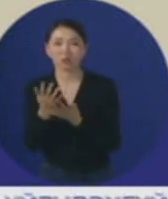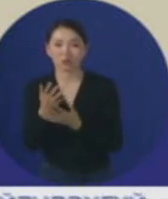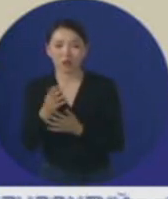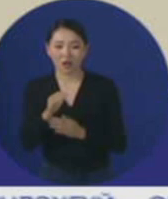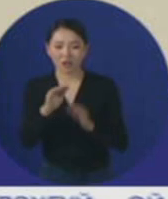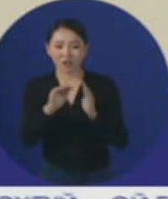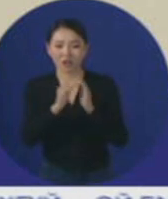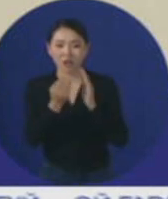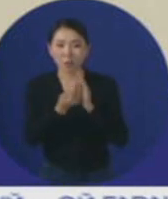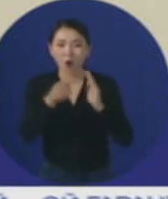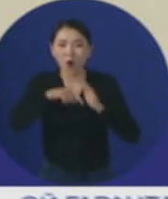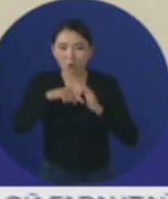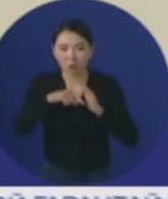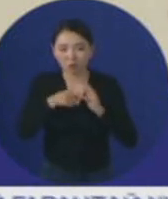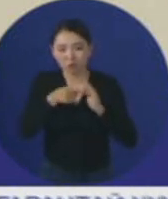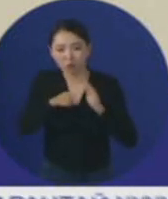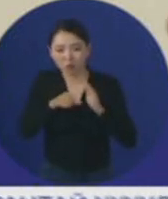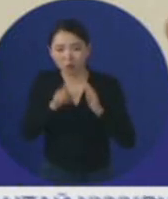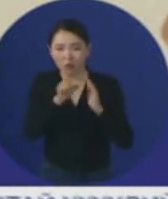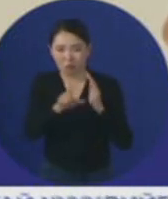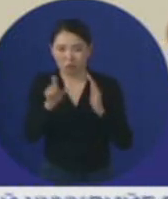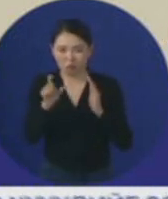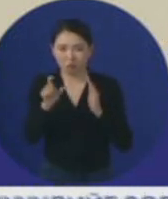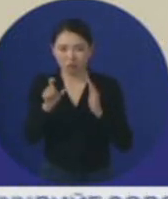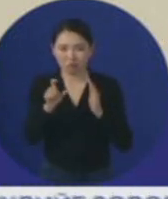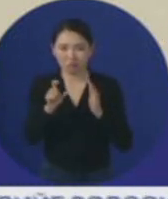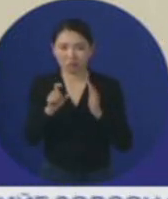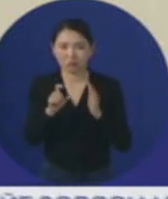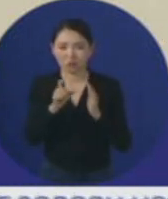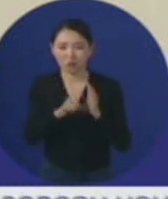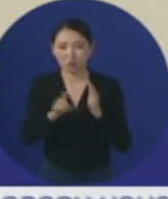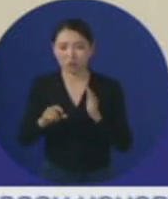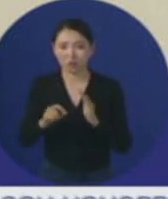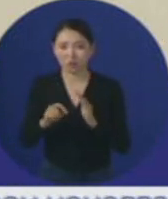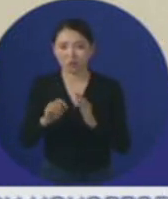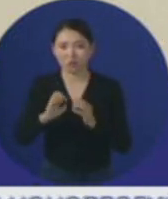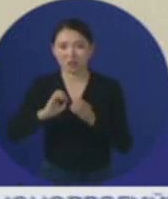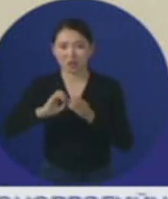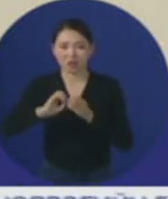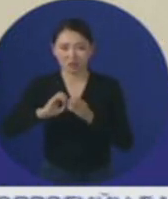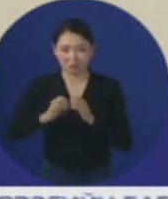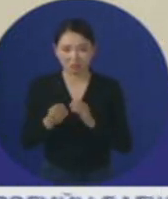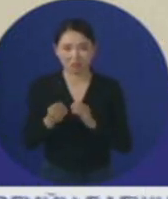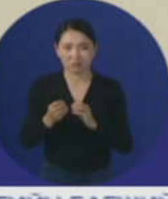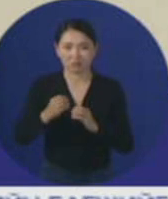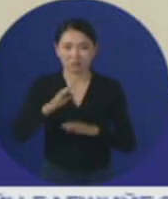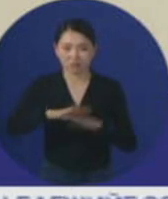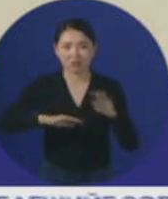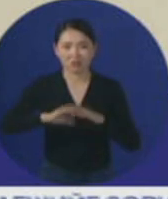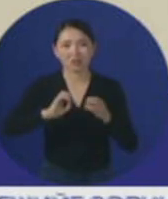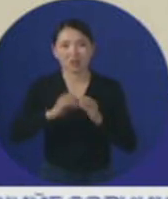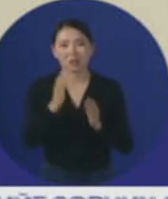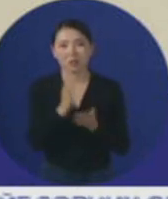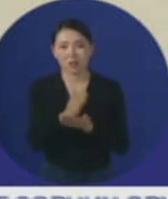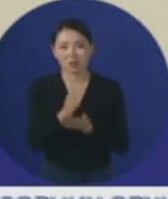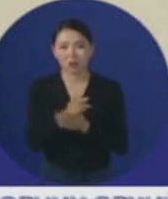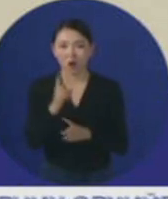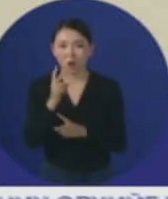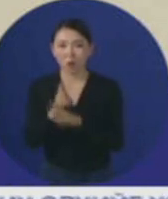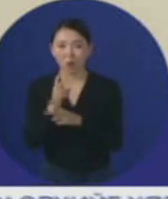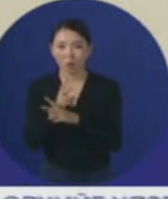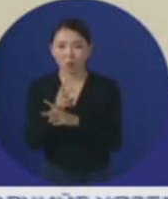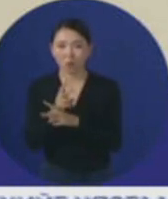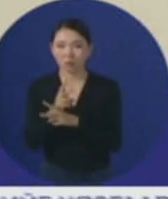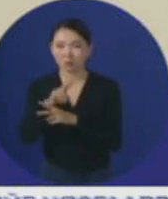буюу хамаарал бүхий этгээдхэд үүлддэг тэдгэрийн зүгээс одоо үл хайрах байдал, хуулиар хүлээсэн үүргээ биелүүлдэггүй нөхцөл байдлуудаа